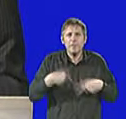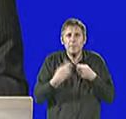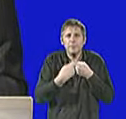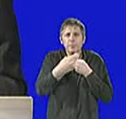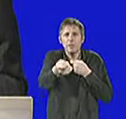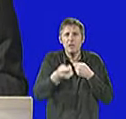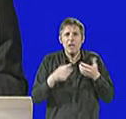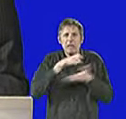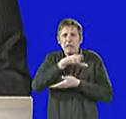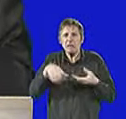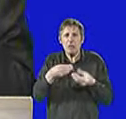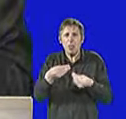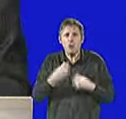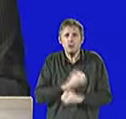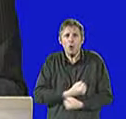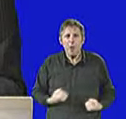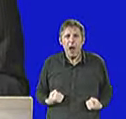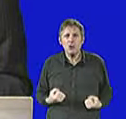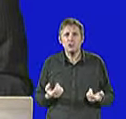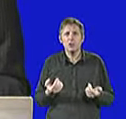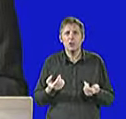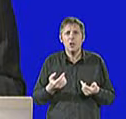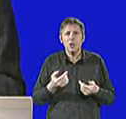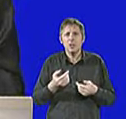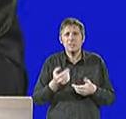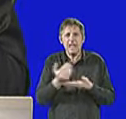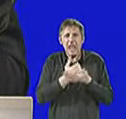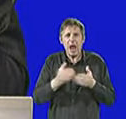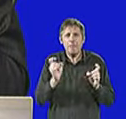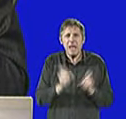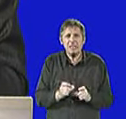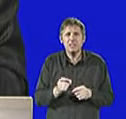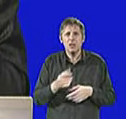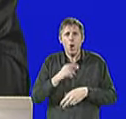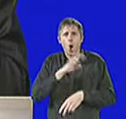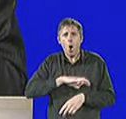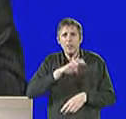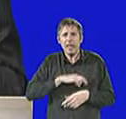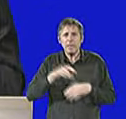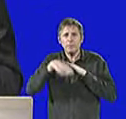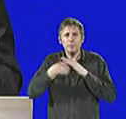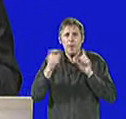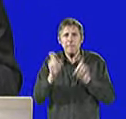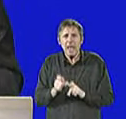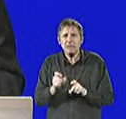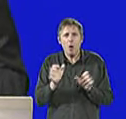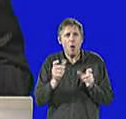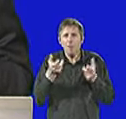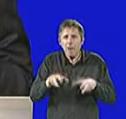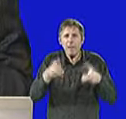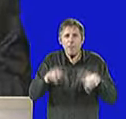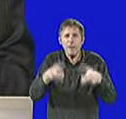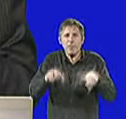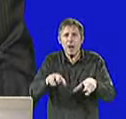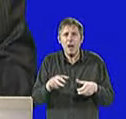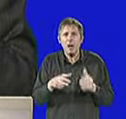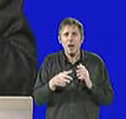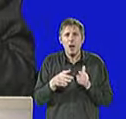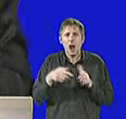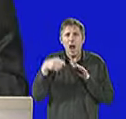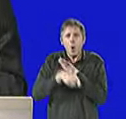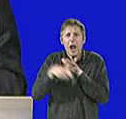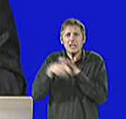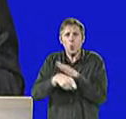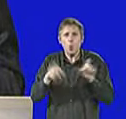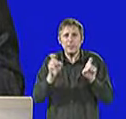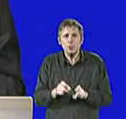les salaires baissent, si l'on ne veut pas que les retraites baissent, si l'on ne veut pas que les allocations diminuent, il ne faut pas travailler